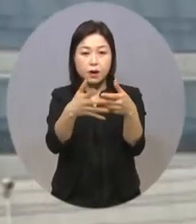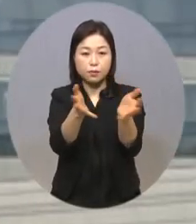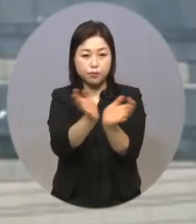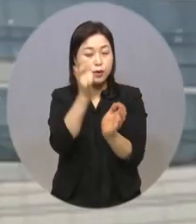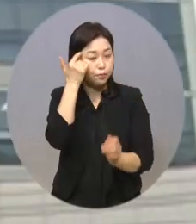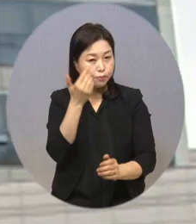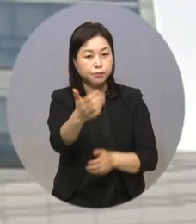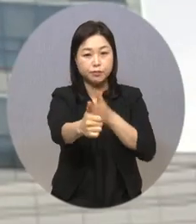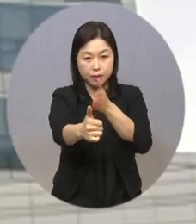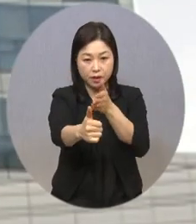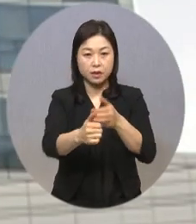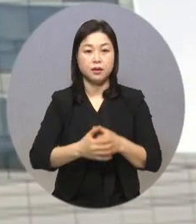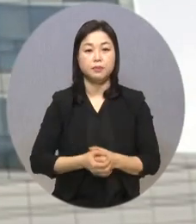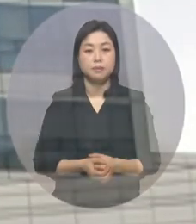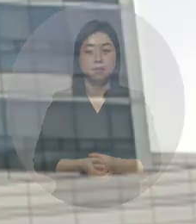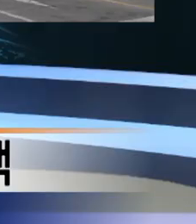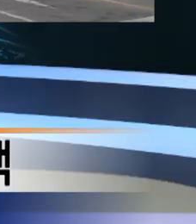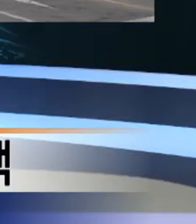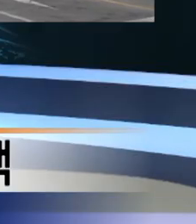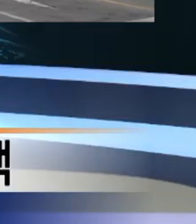됩니다.